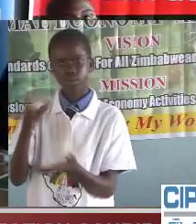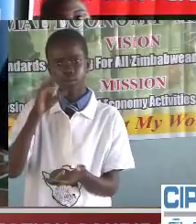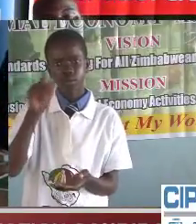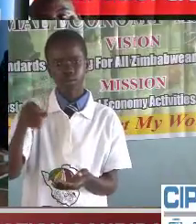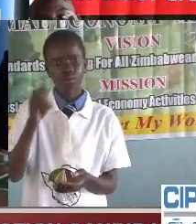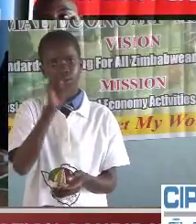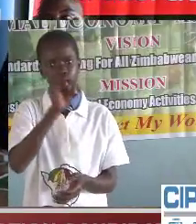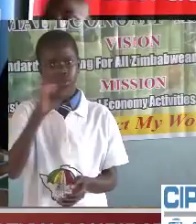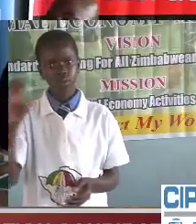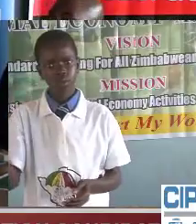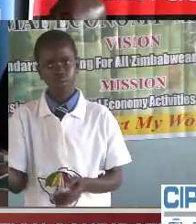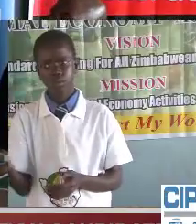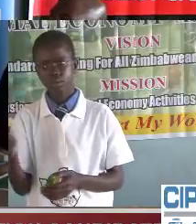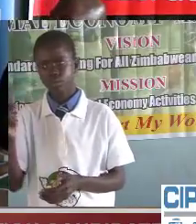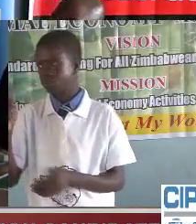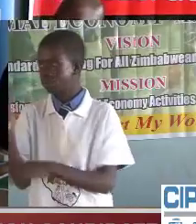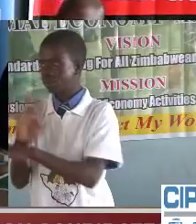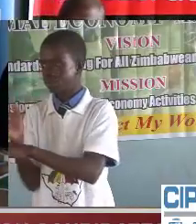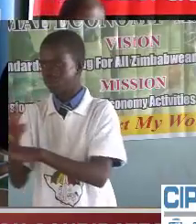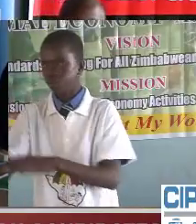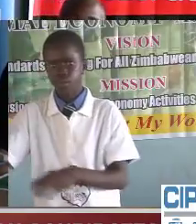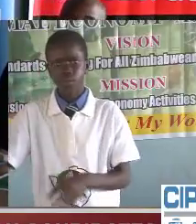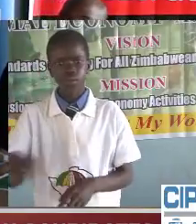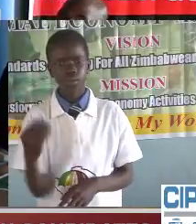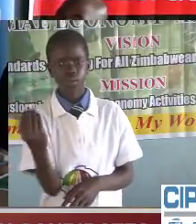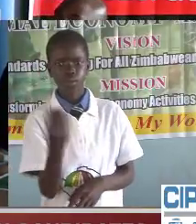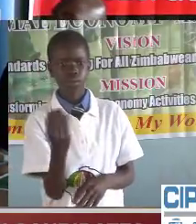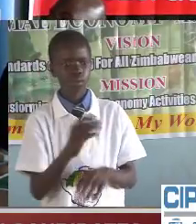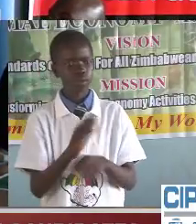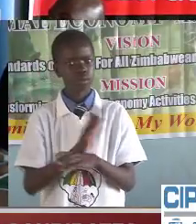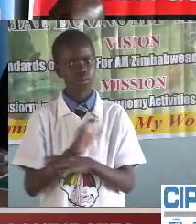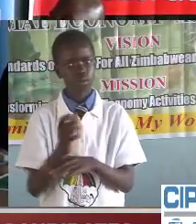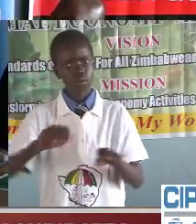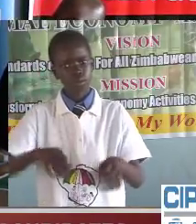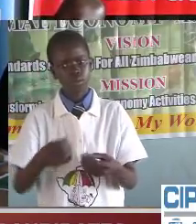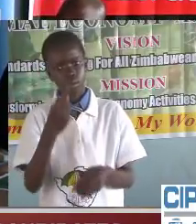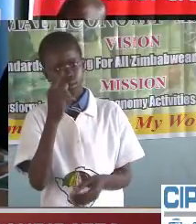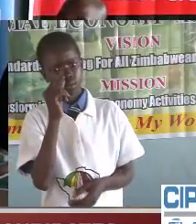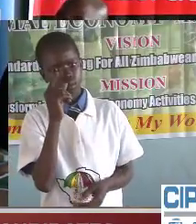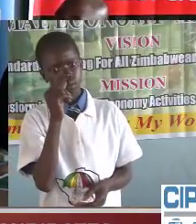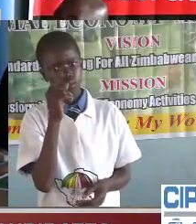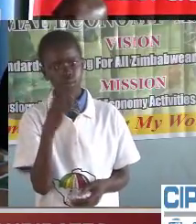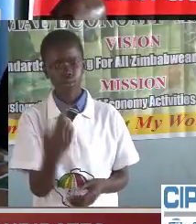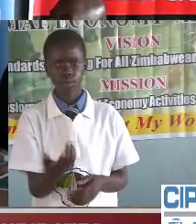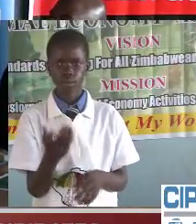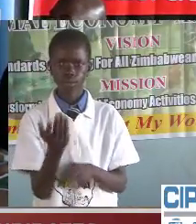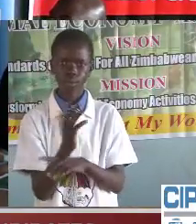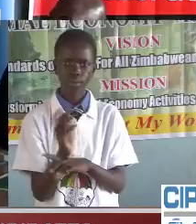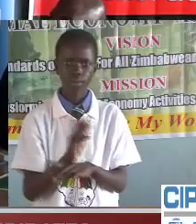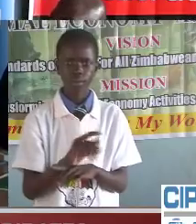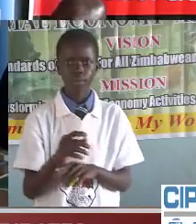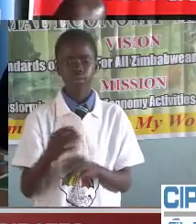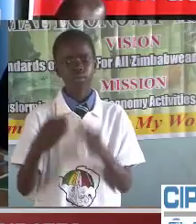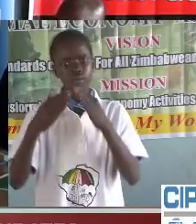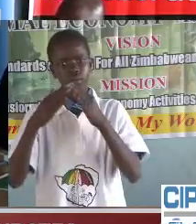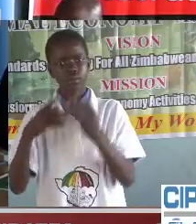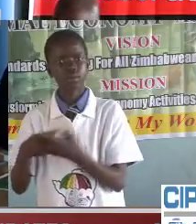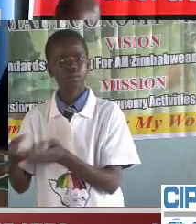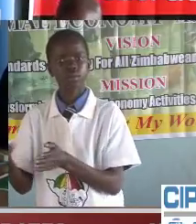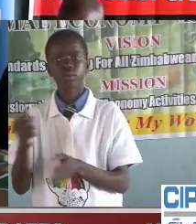kukanzo, mari avanowana pakutengesa huni, mari avanowana pakutengesa matomatis nemarenji avanobhadhara